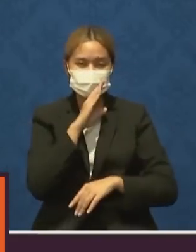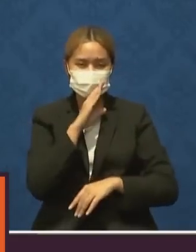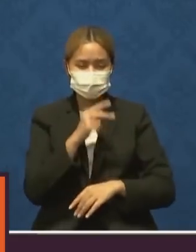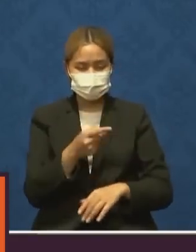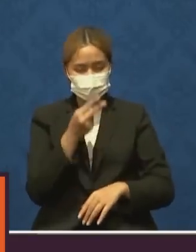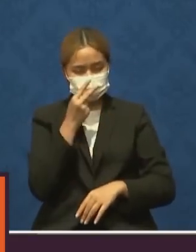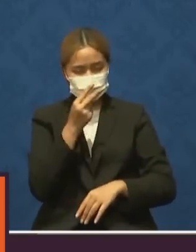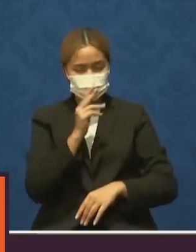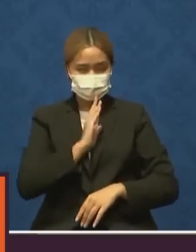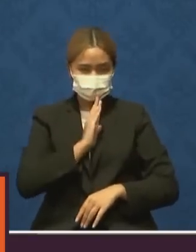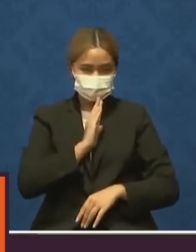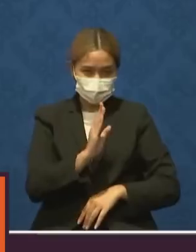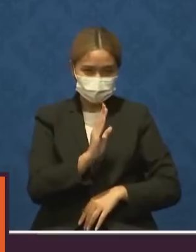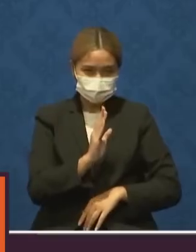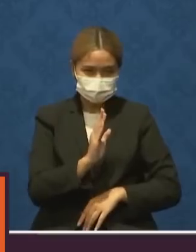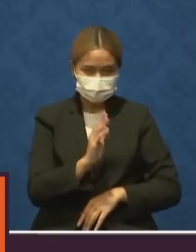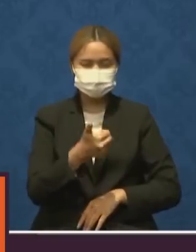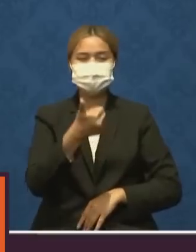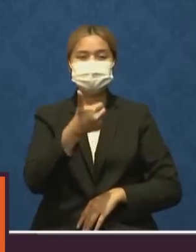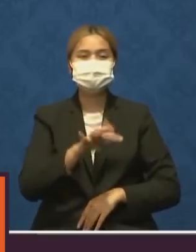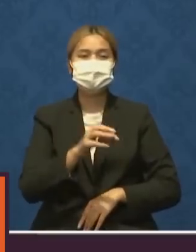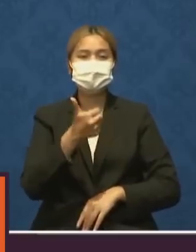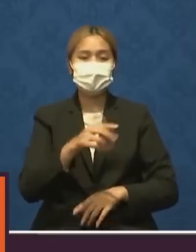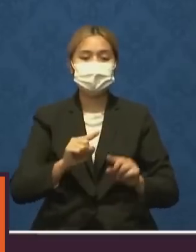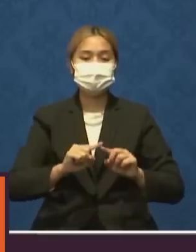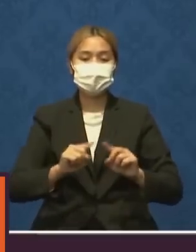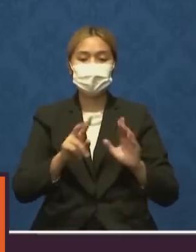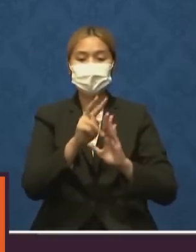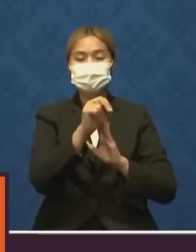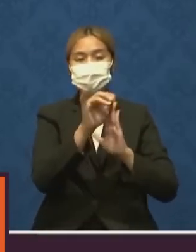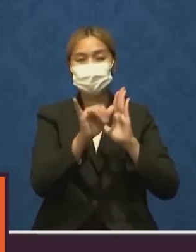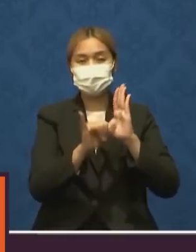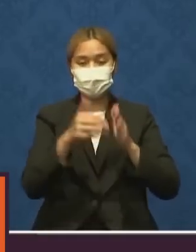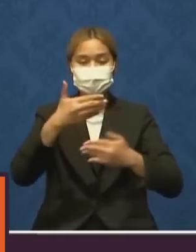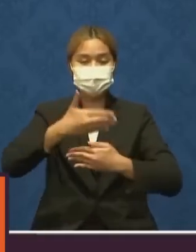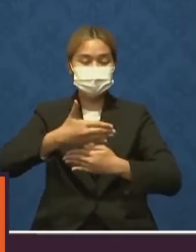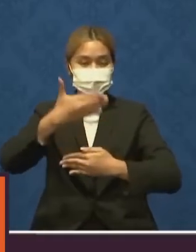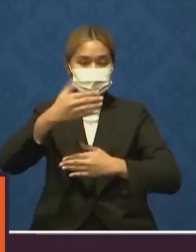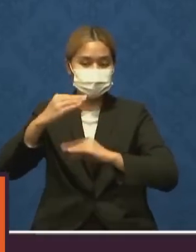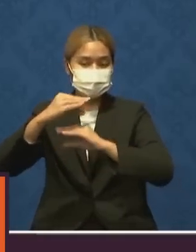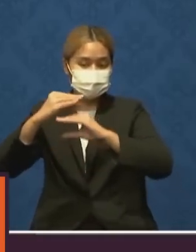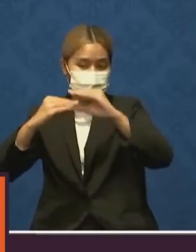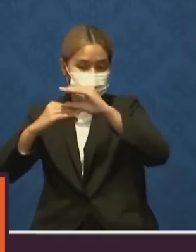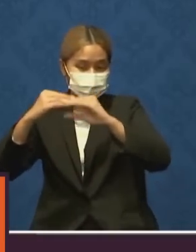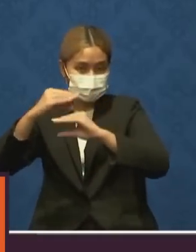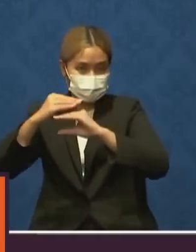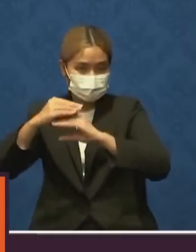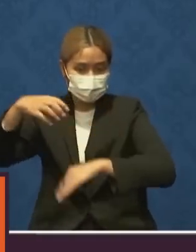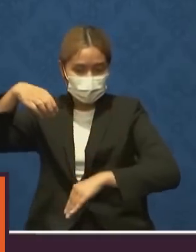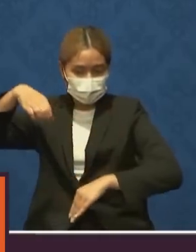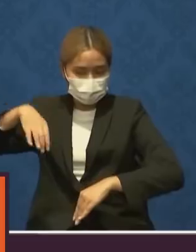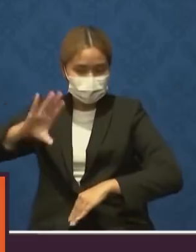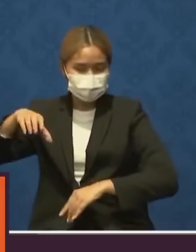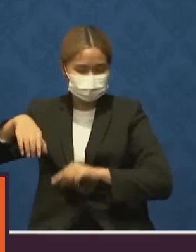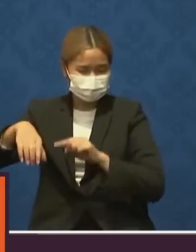แตถเราลมาดู freelyาโยบายสรางเคยนที่กลมทนได้ประยชตเต็ mitäกับ przeต